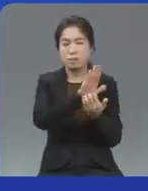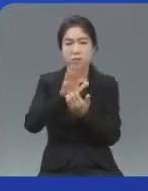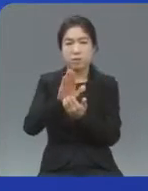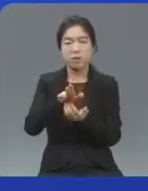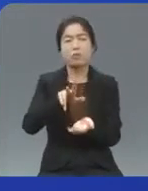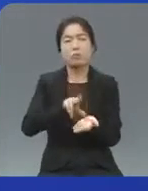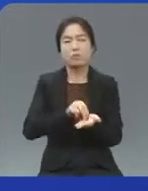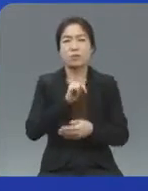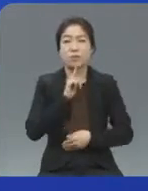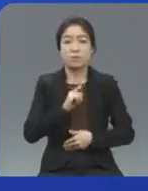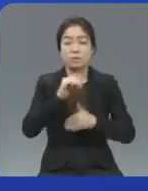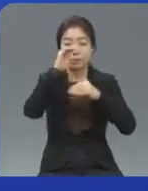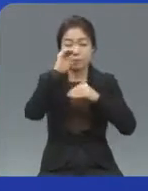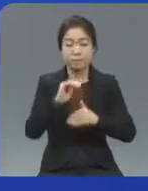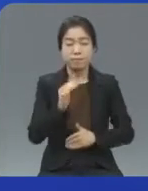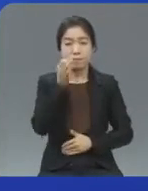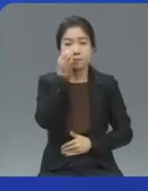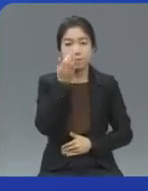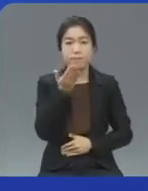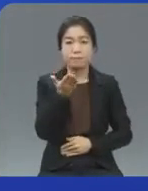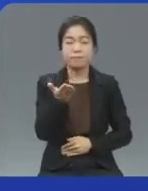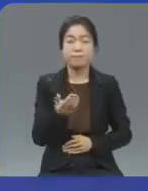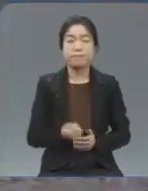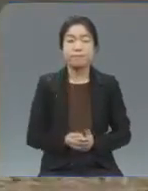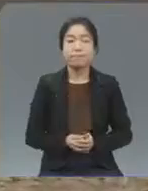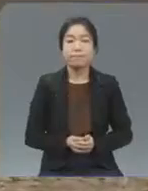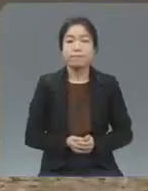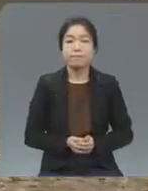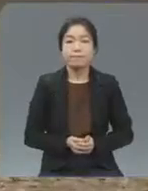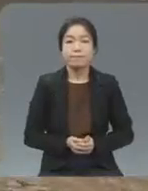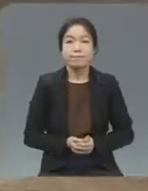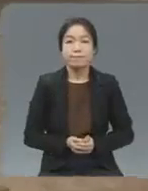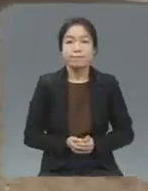비상이 걸렸습니다. 보도에 김혜린 기자입니다.